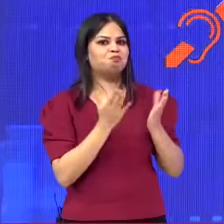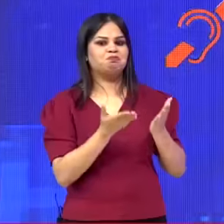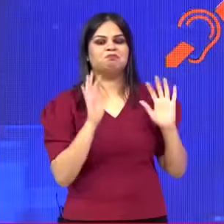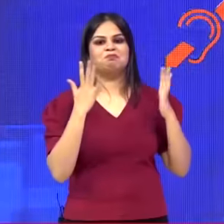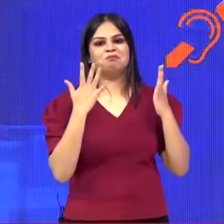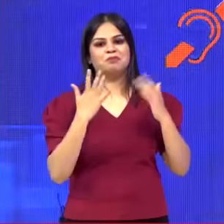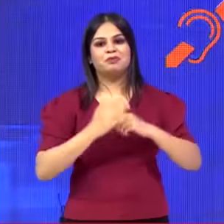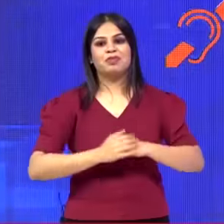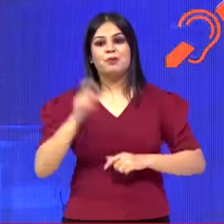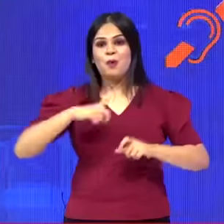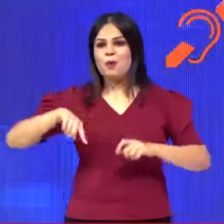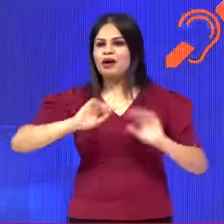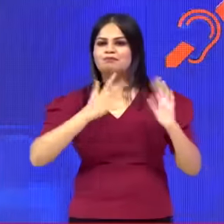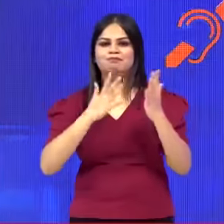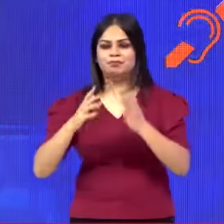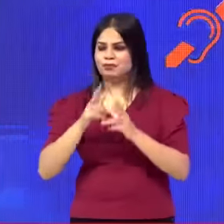आइए,